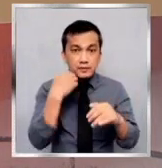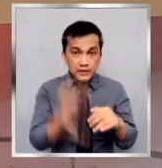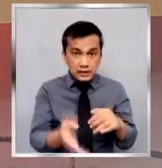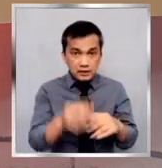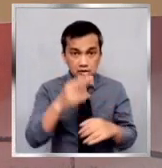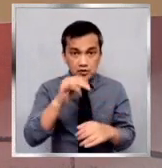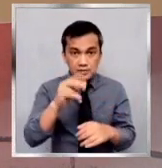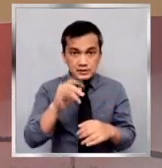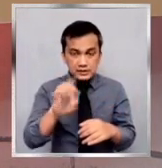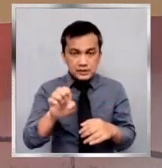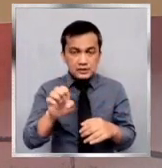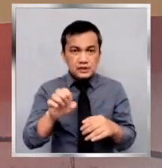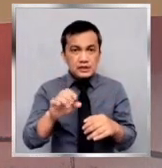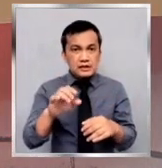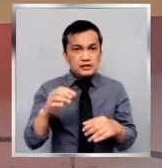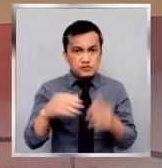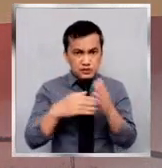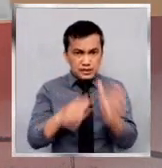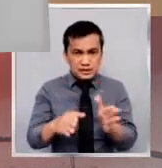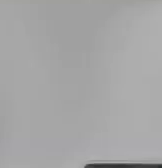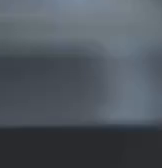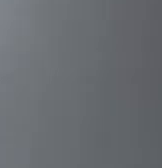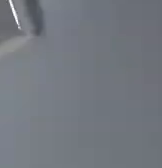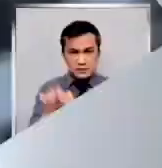kadete. Nakatutok si Katrina So.